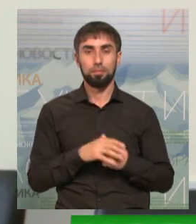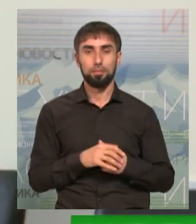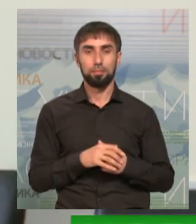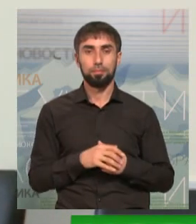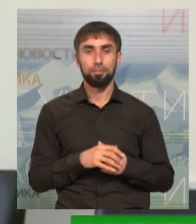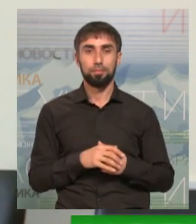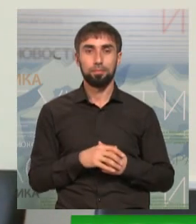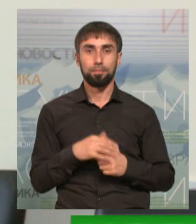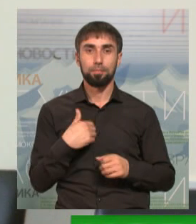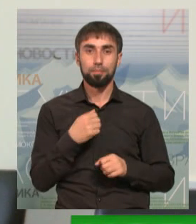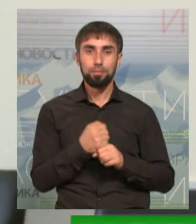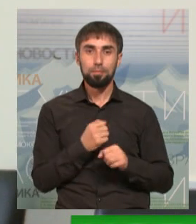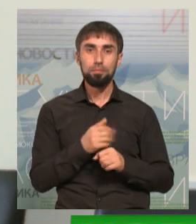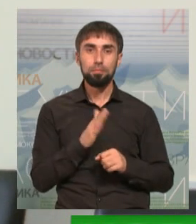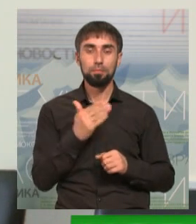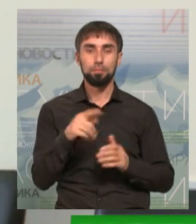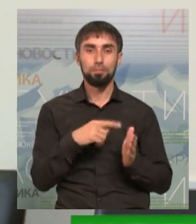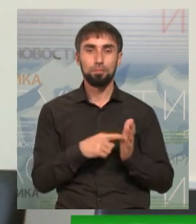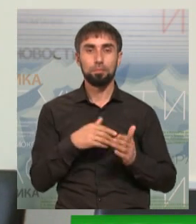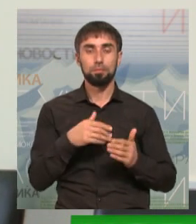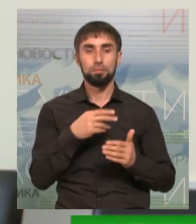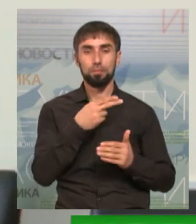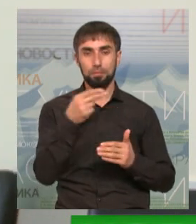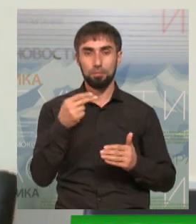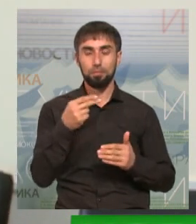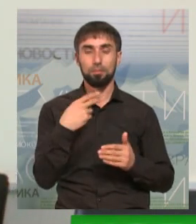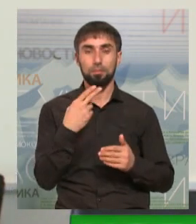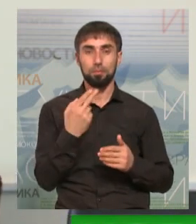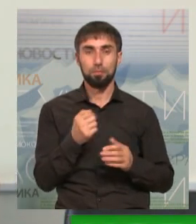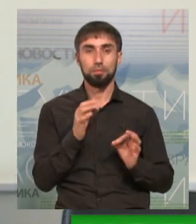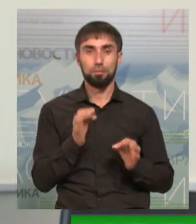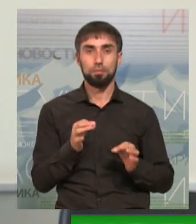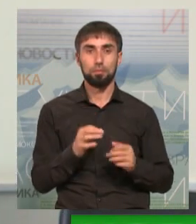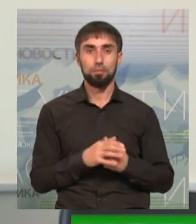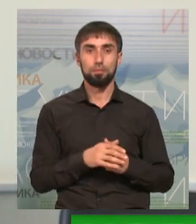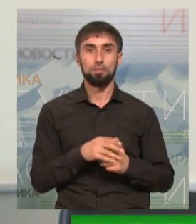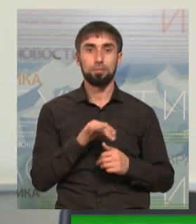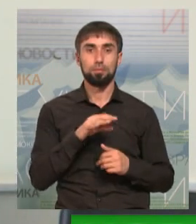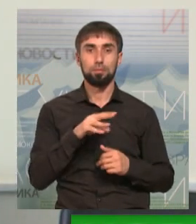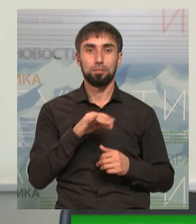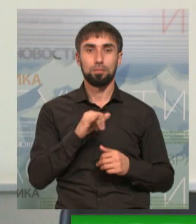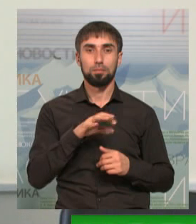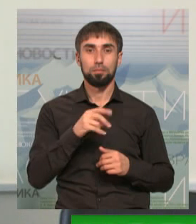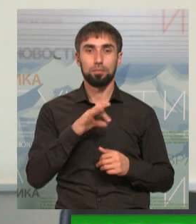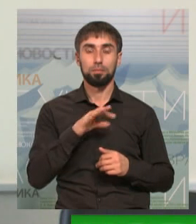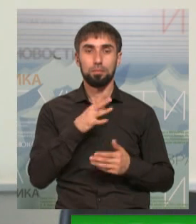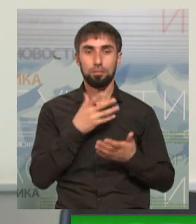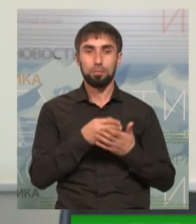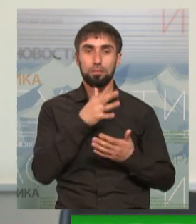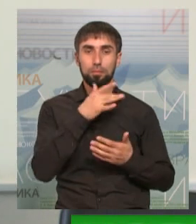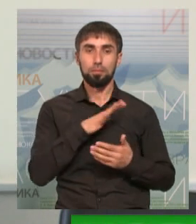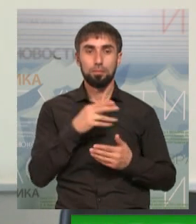мы отработаем в этом вопросе. Предложение, конечно, правильное, уместное,